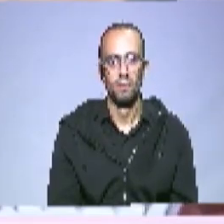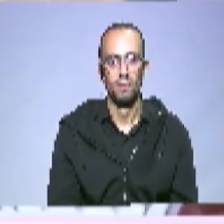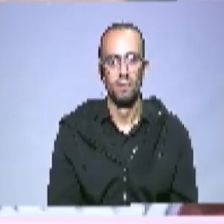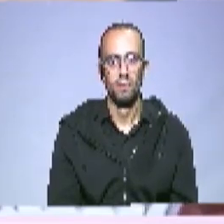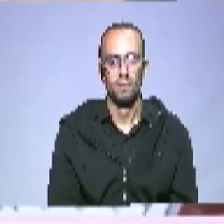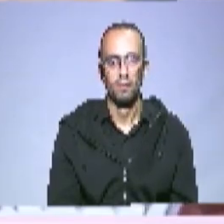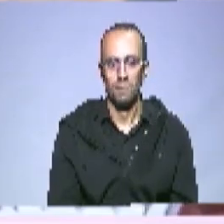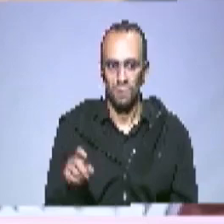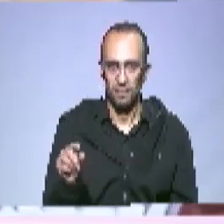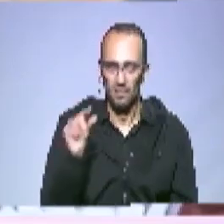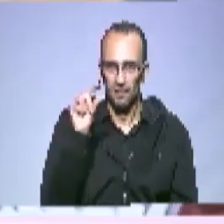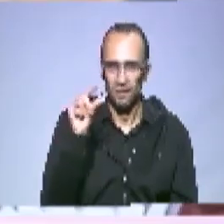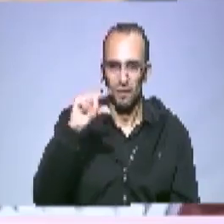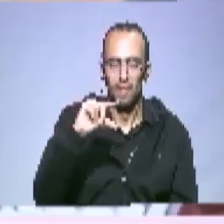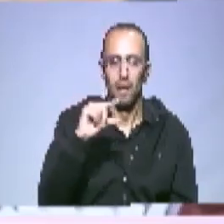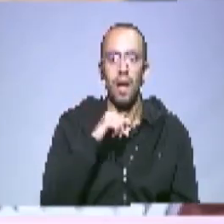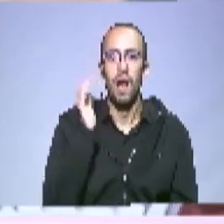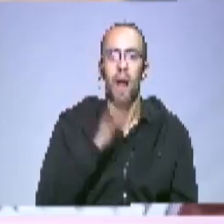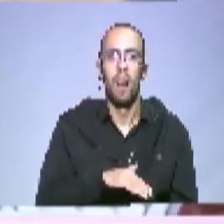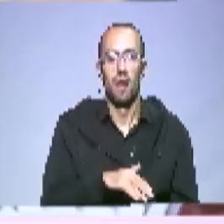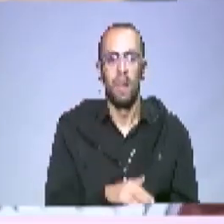هنحط فنجان خل.